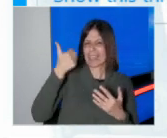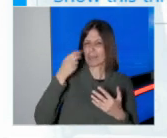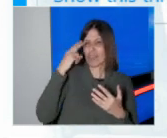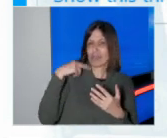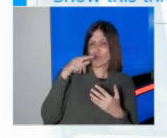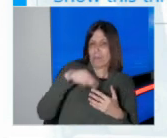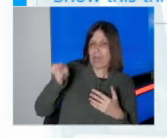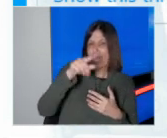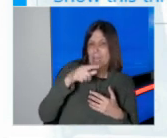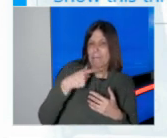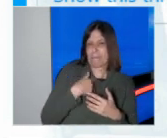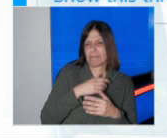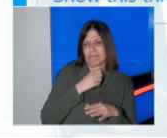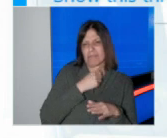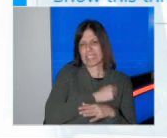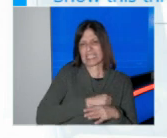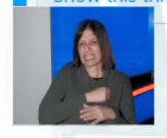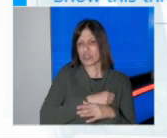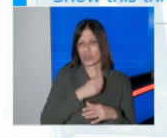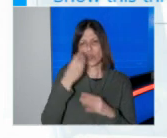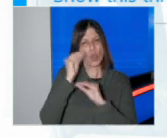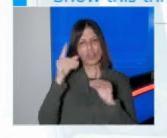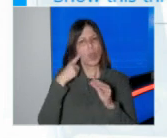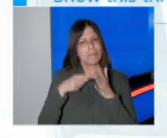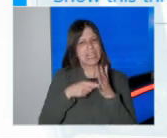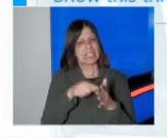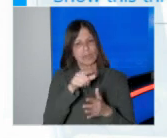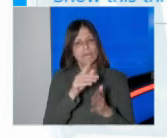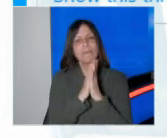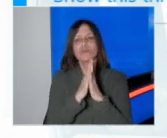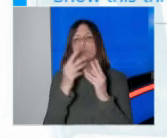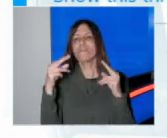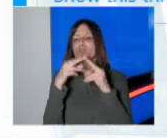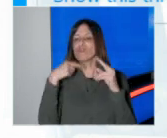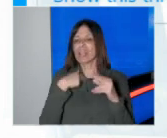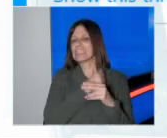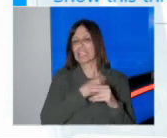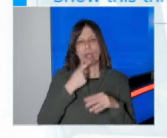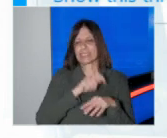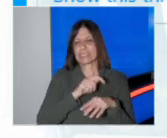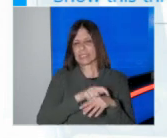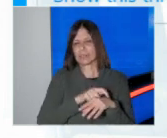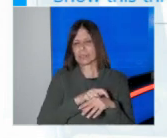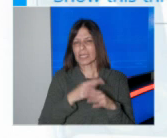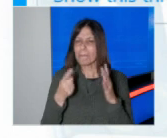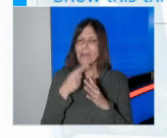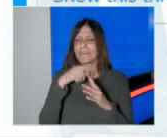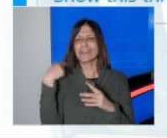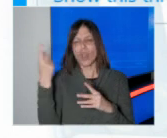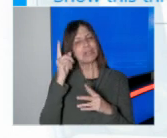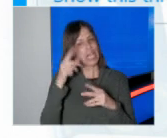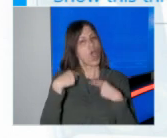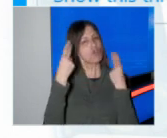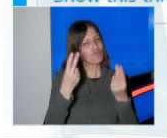שהתביישו בכם, התנצלו, הודיעו שאתם לא מייצגים אותם, וביקשו לפגוש אותי. לצערי, לא אספיק הפעם את כולם, אז אצטרך לשוב